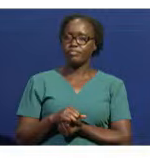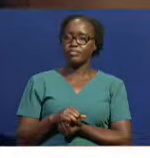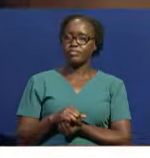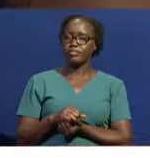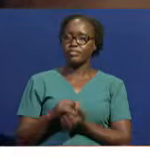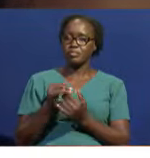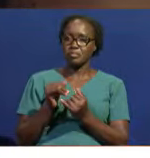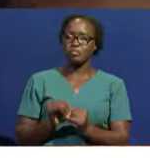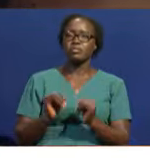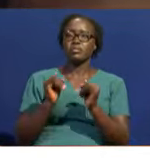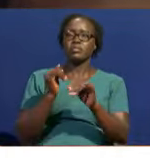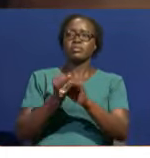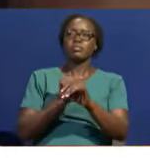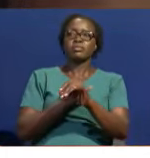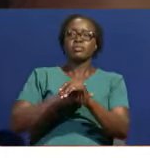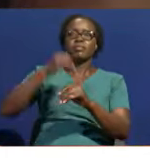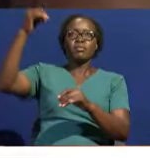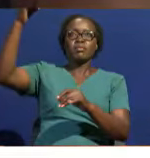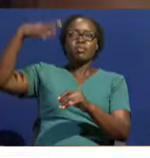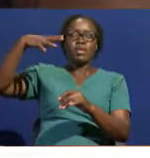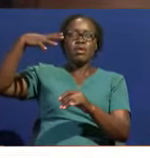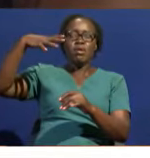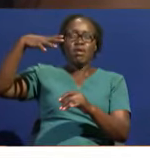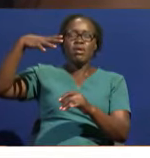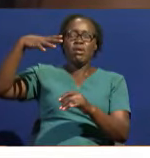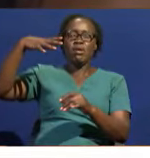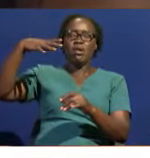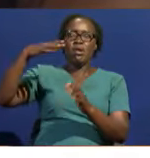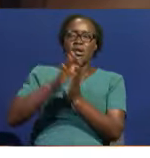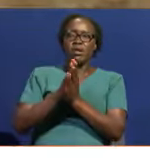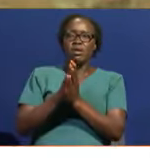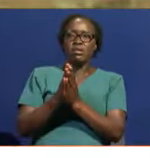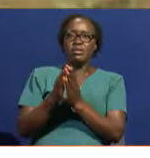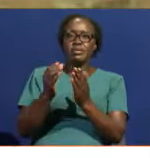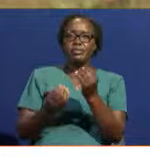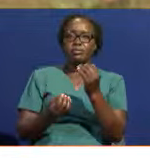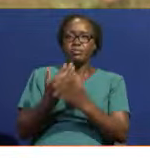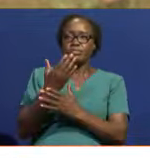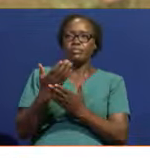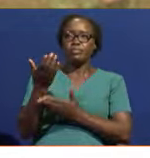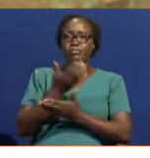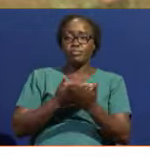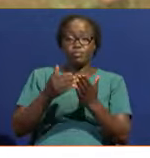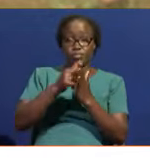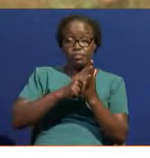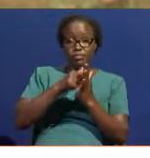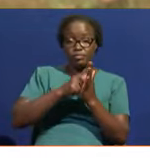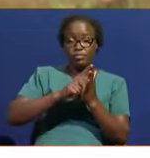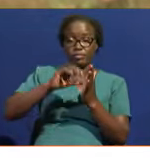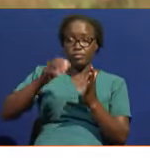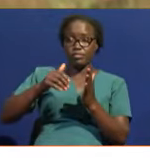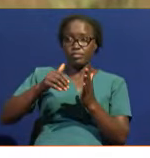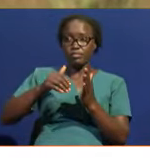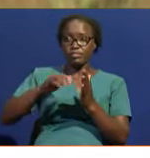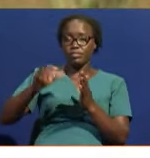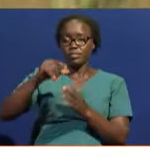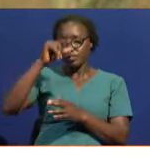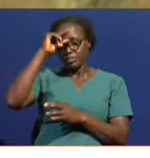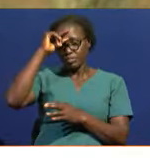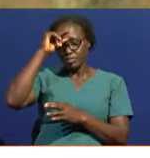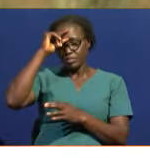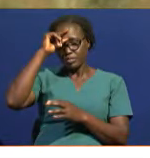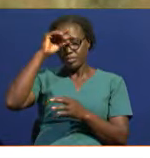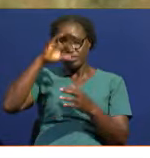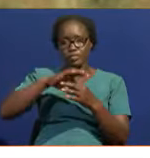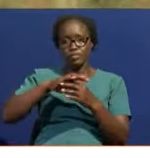Katika jitihada za kuboresha upatikanaji endelevu wa umeme kwa ukuaji uchumi katika kaunti ya Makueni, serikali ya kaunti hiyo imeshirikiana